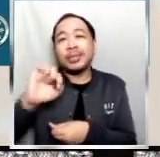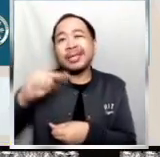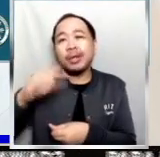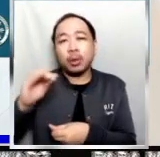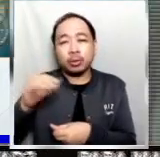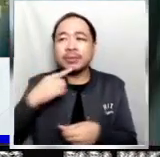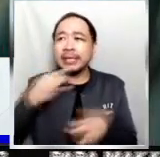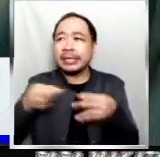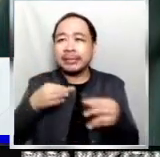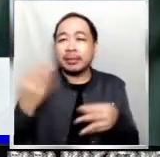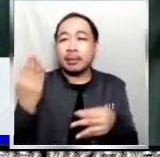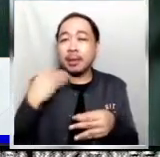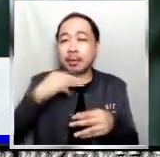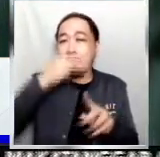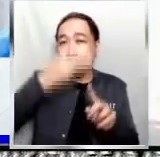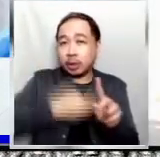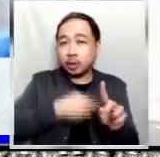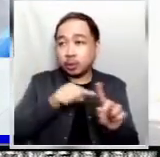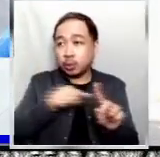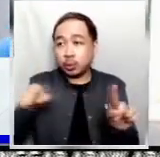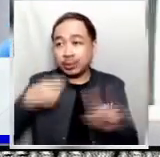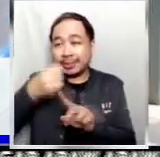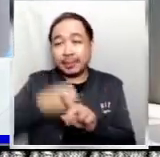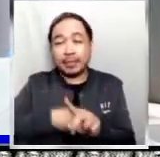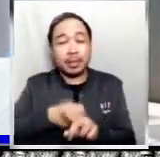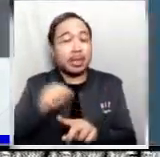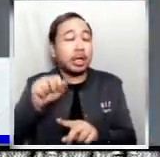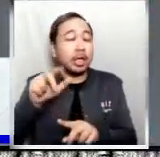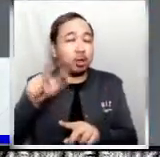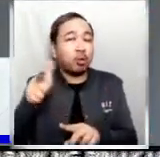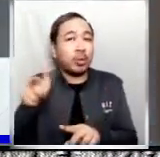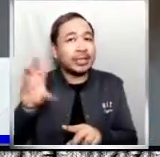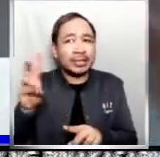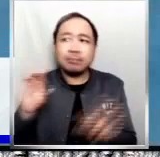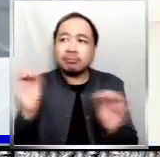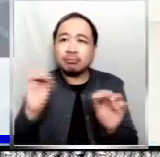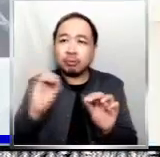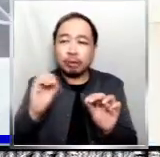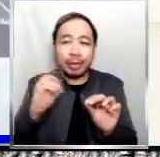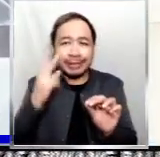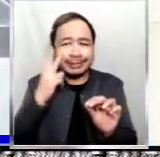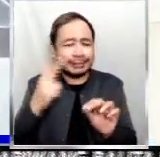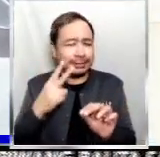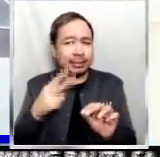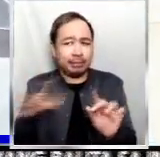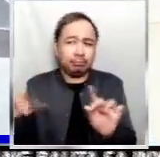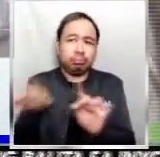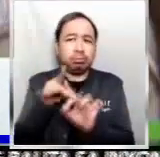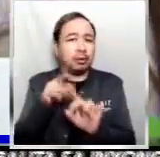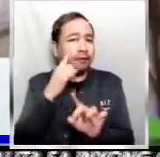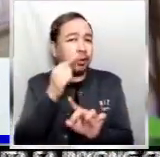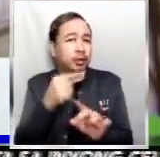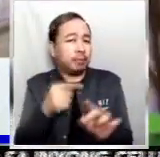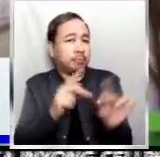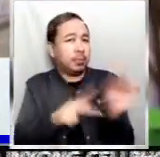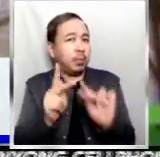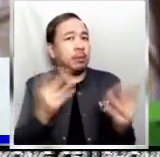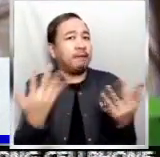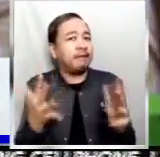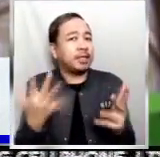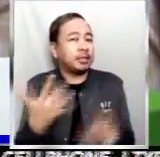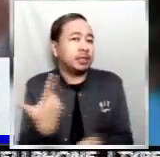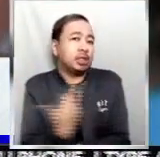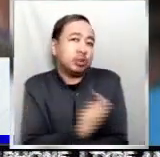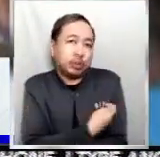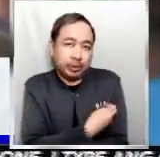September 26, wala raw nakitang pagsipa ng breakthrough infection o pagdami ng mga nagkaka-COVID sa mga bakunado na. Pangamba kasi ng